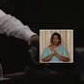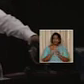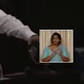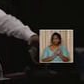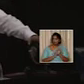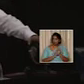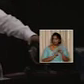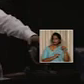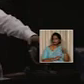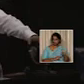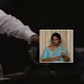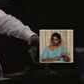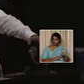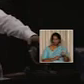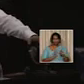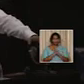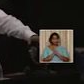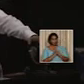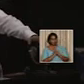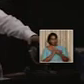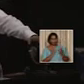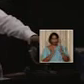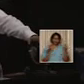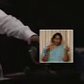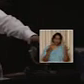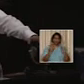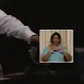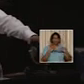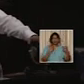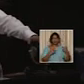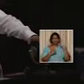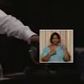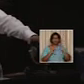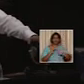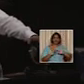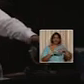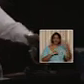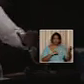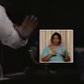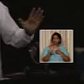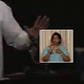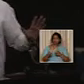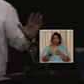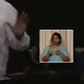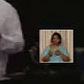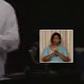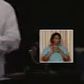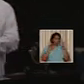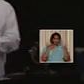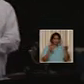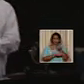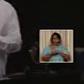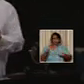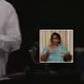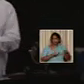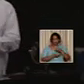दंग पातालय हो एलिए आरक्षण सोलिम बहरव गिनी विशाल प्रमाण संसर्ण